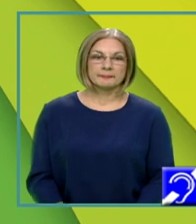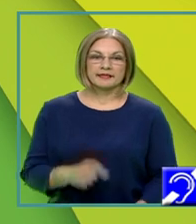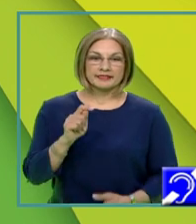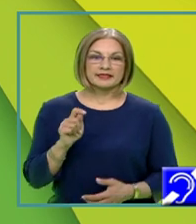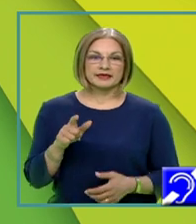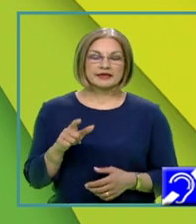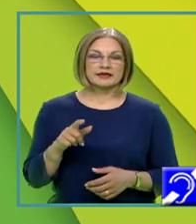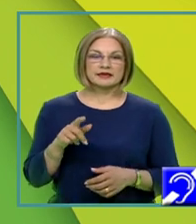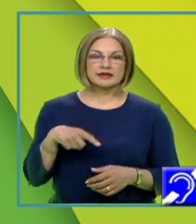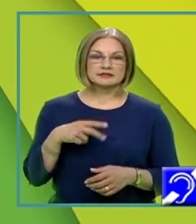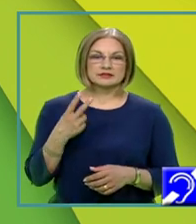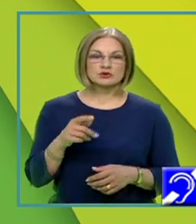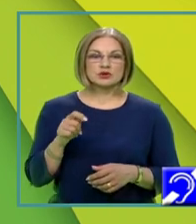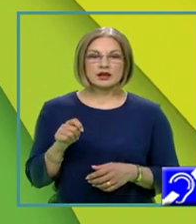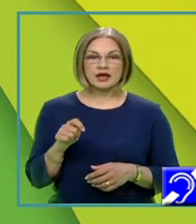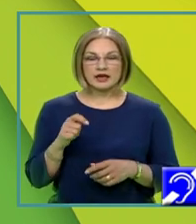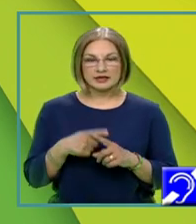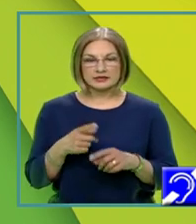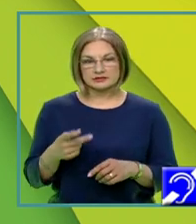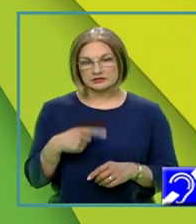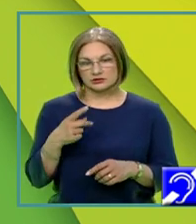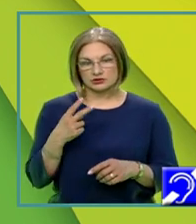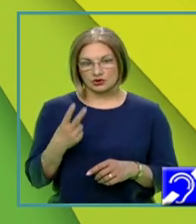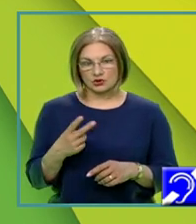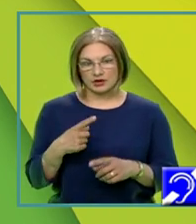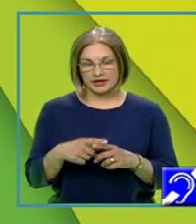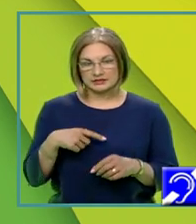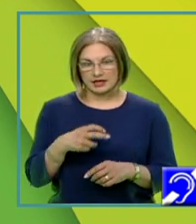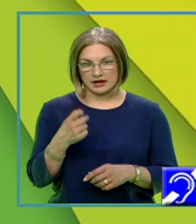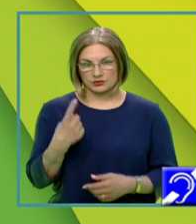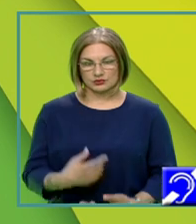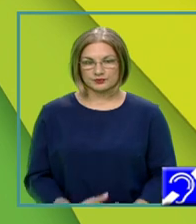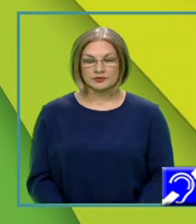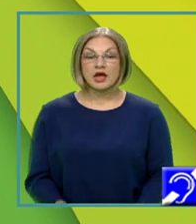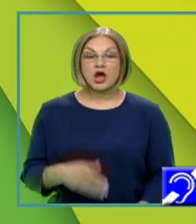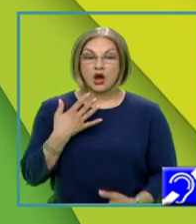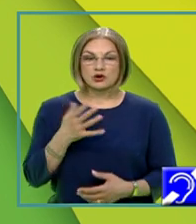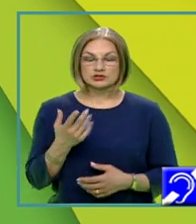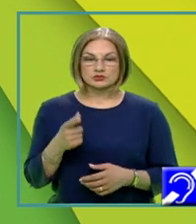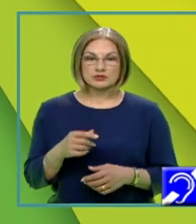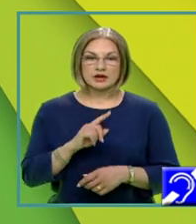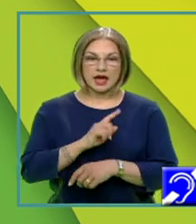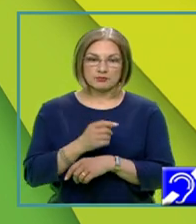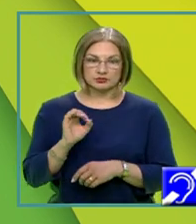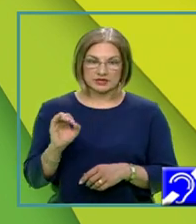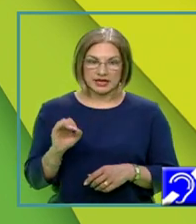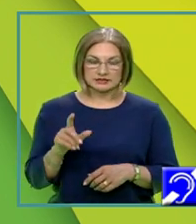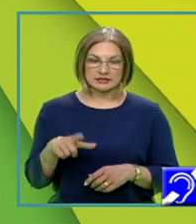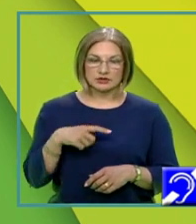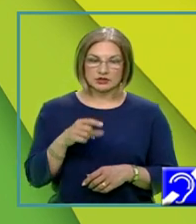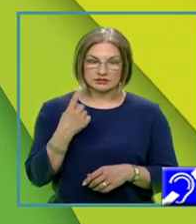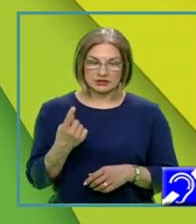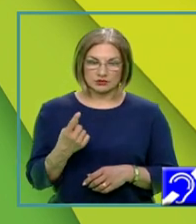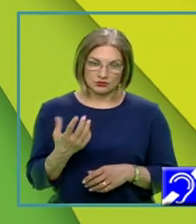vom obține că 2 la x egal cu 1 știind că orice numar la puterea 0 este unul de celălalt de 1 vom pune 2 la puterea